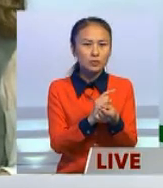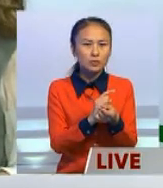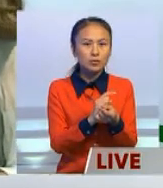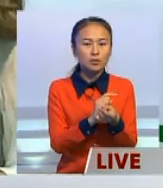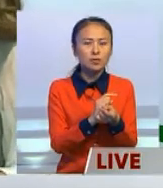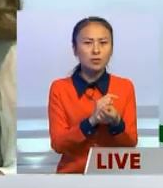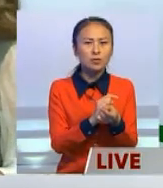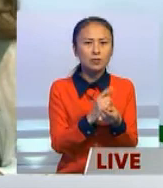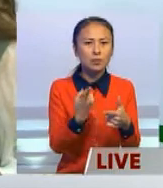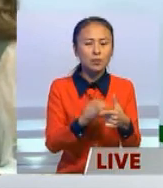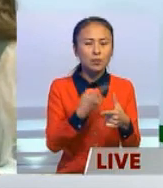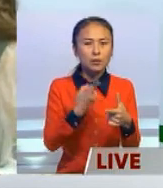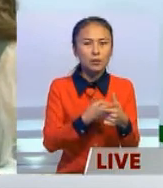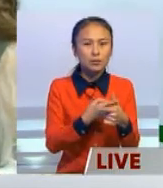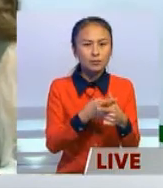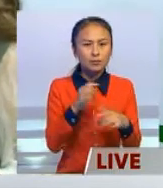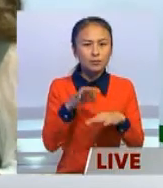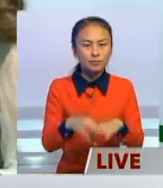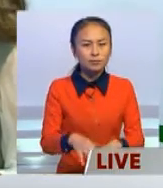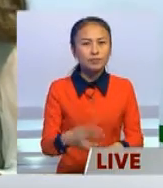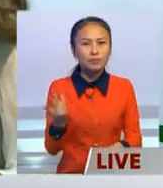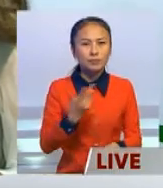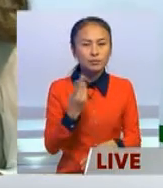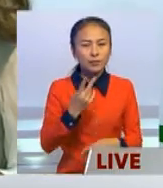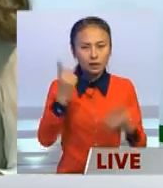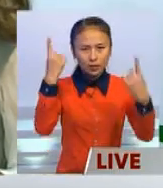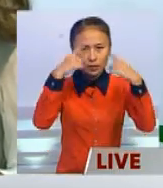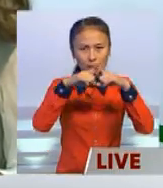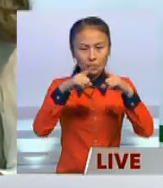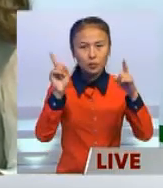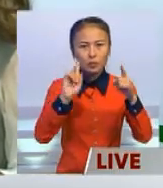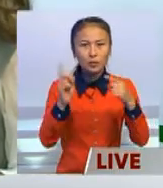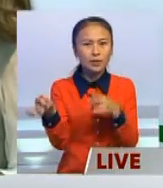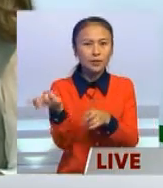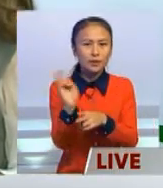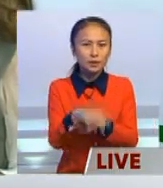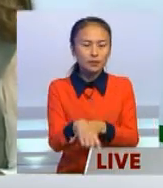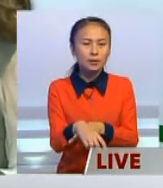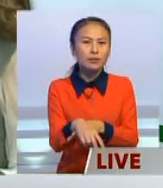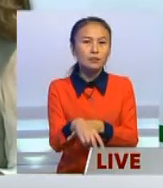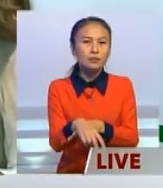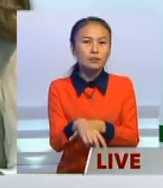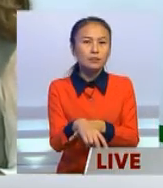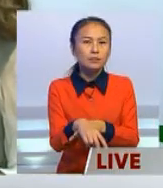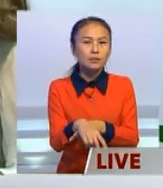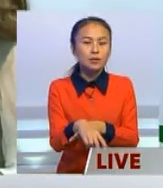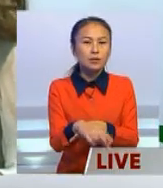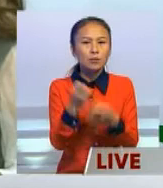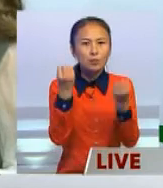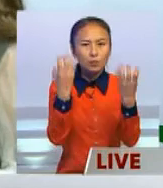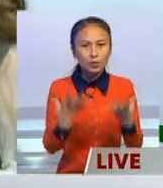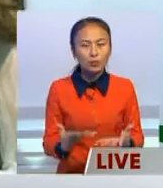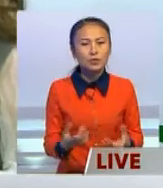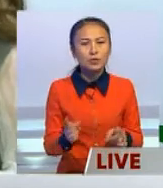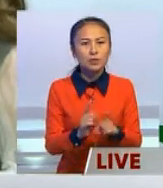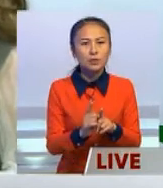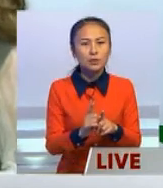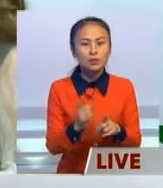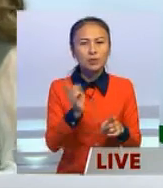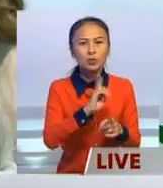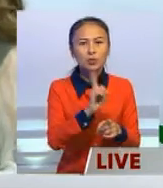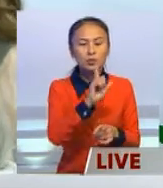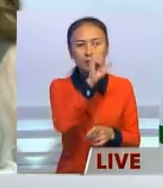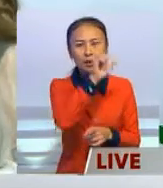бойында сол өзгерістердің пайда болуын қажет етеді. Яғни адамдар технологиялардың келгенін пайдалана отырып, олардың жай ғана технология немесе контент